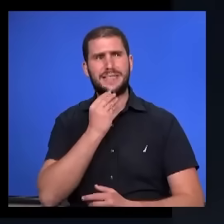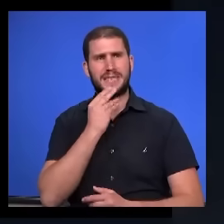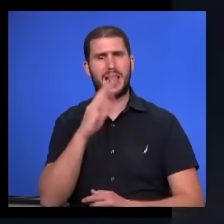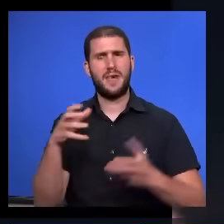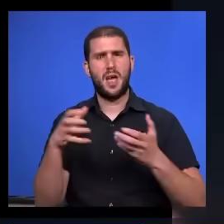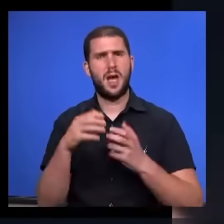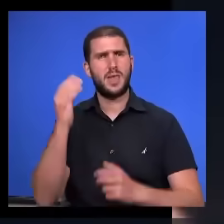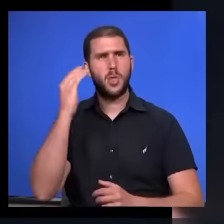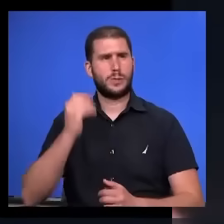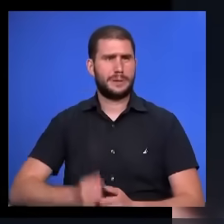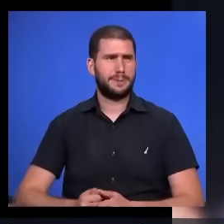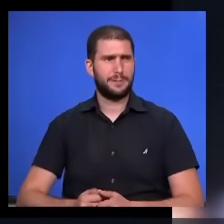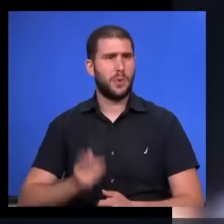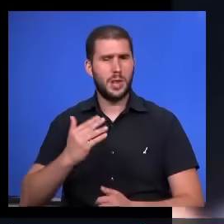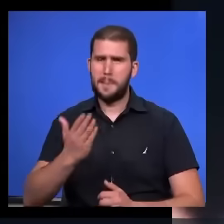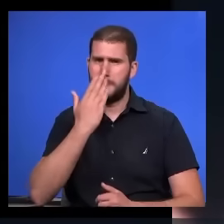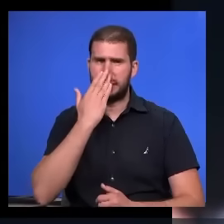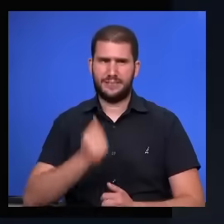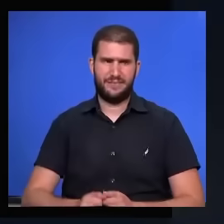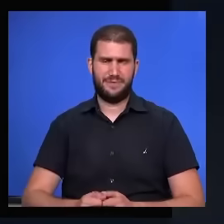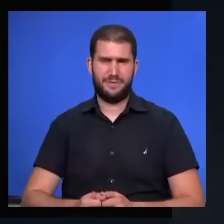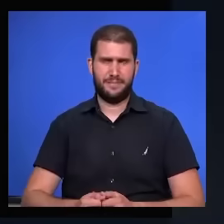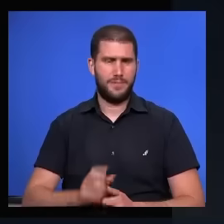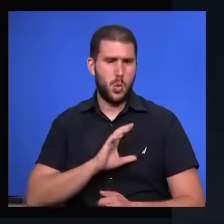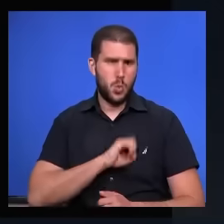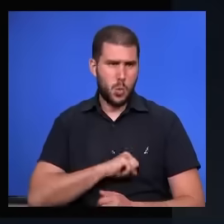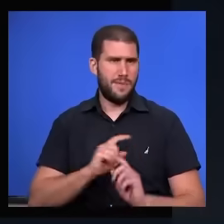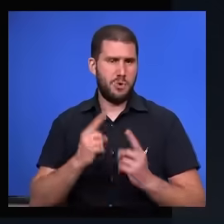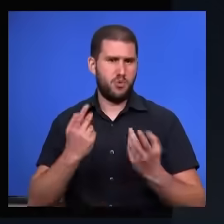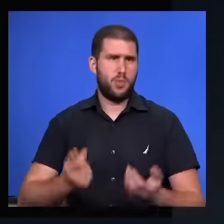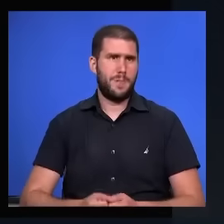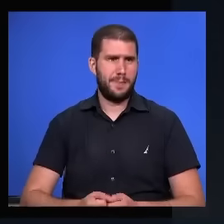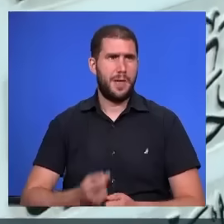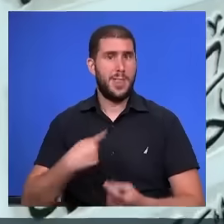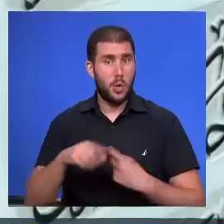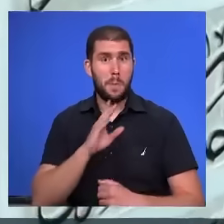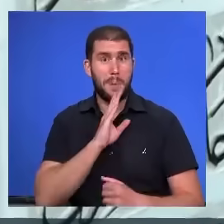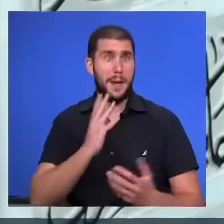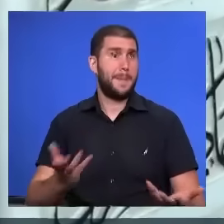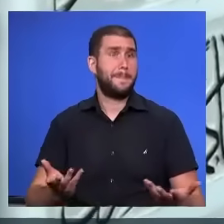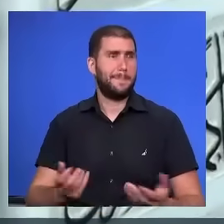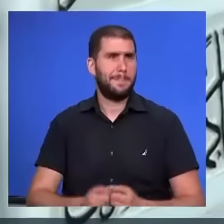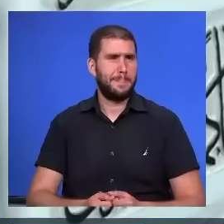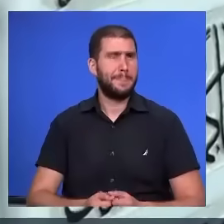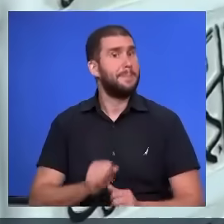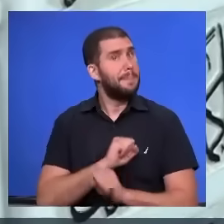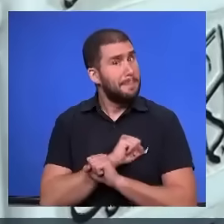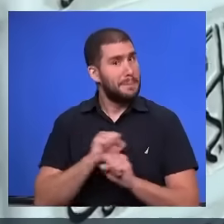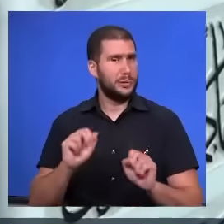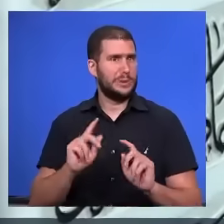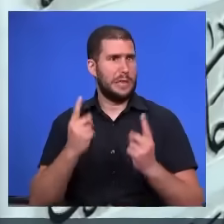מדינת ישראל לעדה הדרוזית? היה מתאכזב. כואב לו מה שקורה. אנחנו בבעיה. יהיה בצוץ.